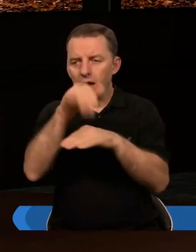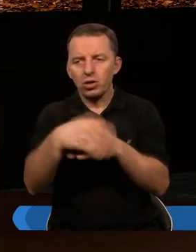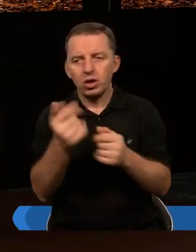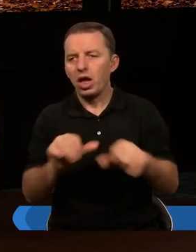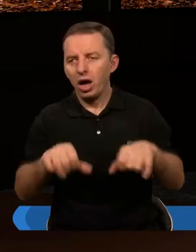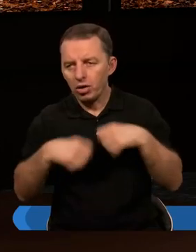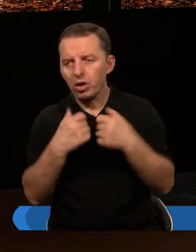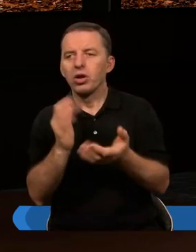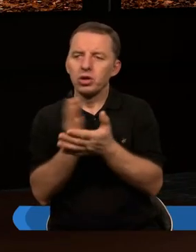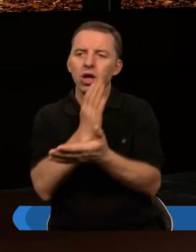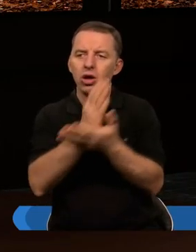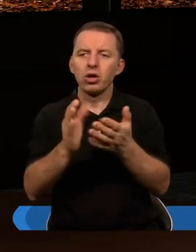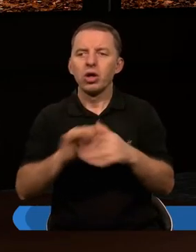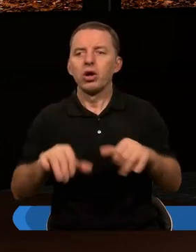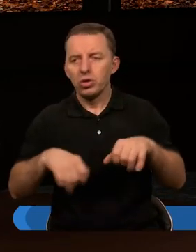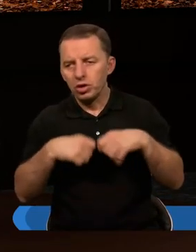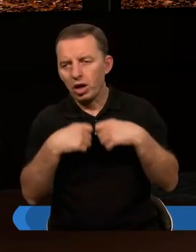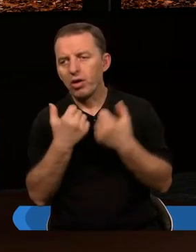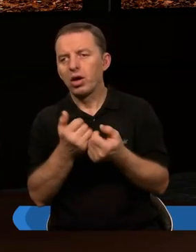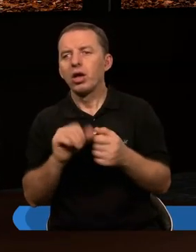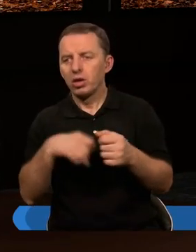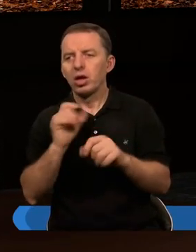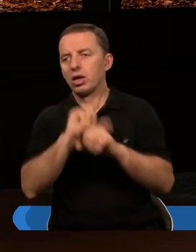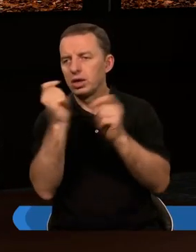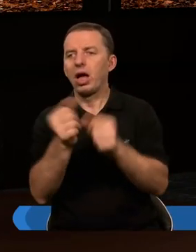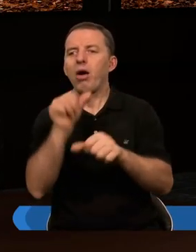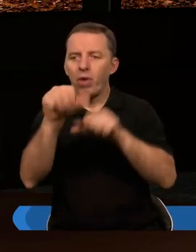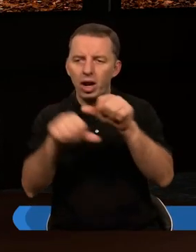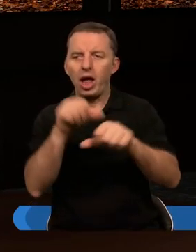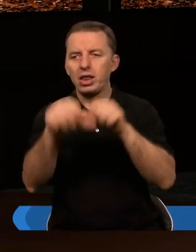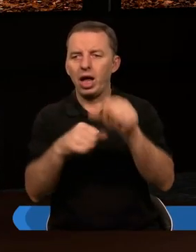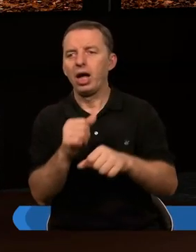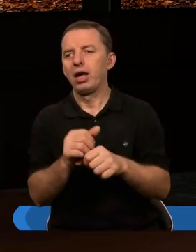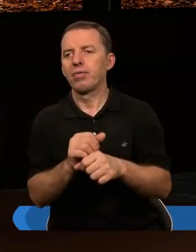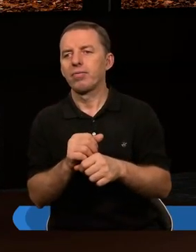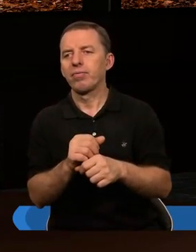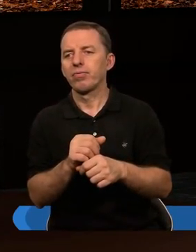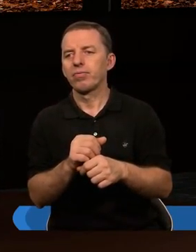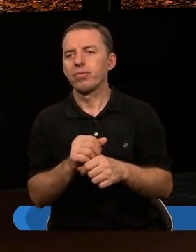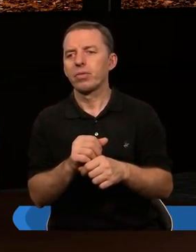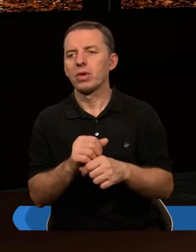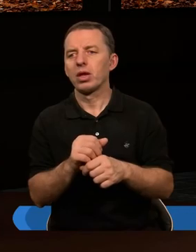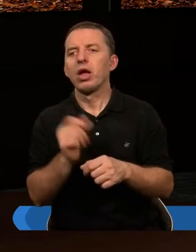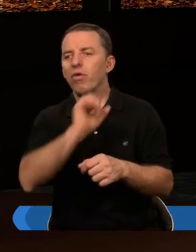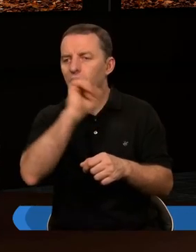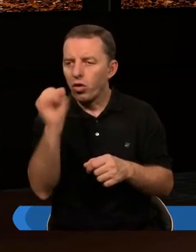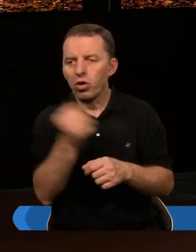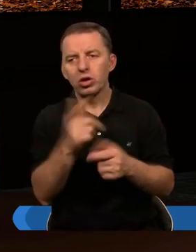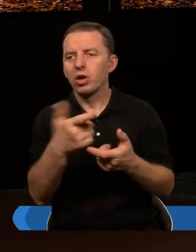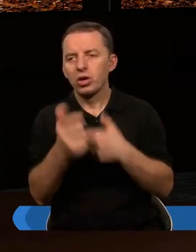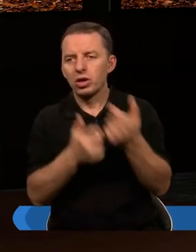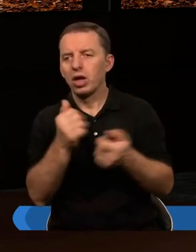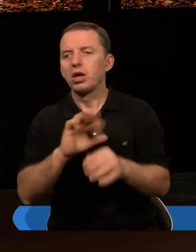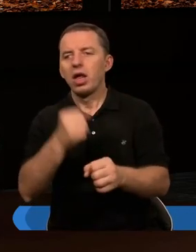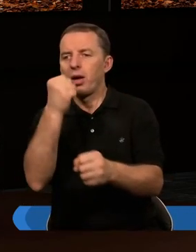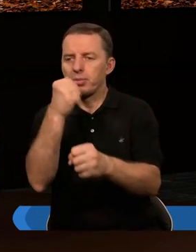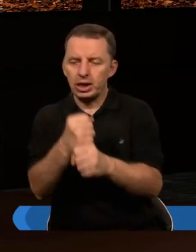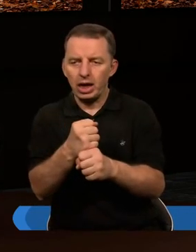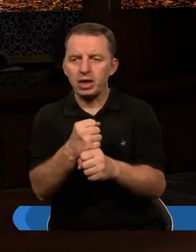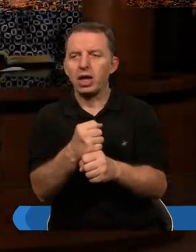gniewali, bo niektórzy ludzie jak się już gniewają, to na przykład gniewają się całe lata, prawda? No i w ogóle, co czynimy źle, to nie